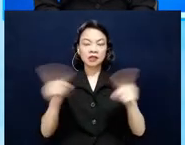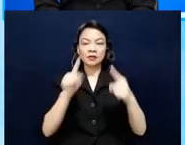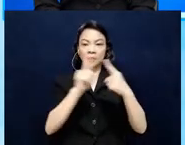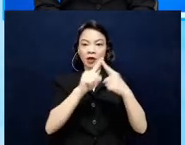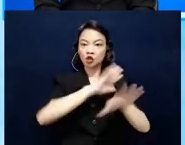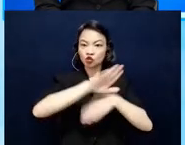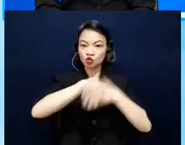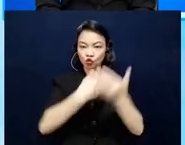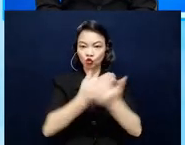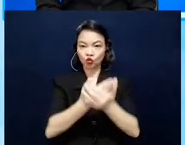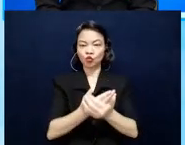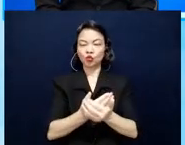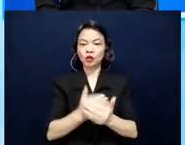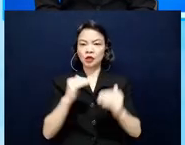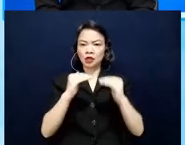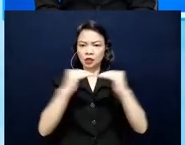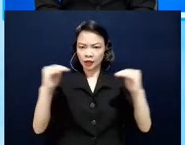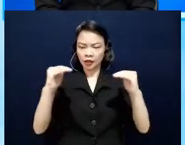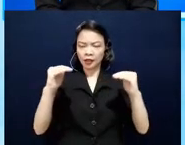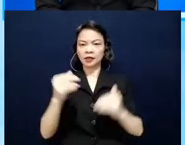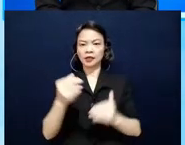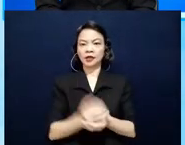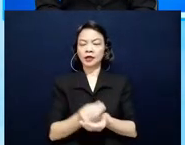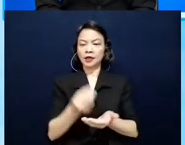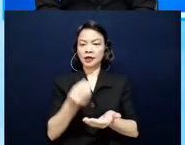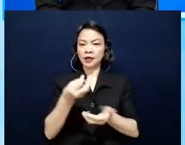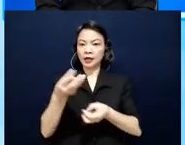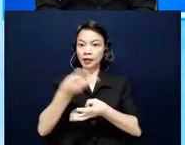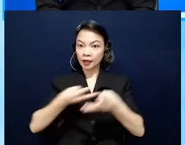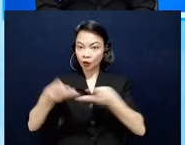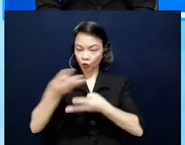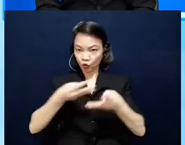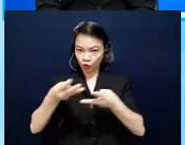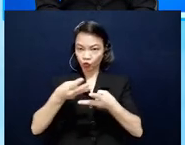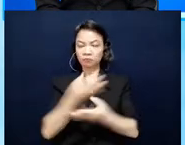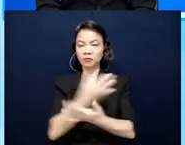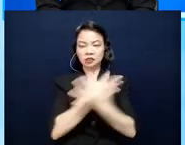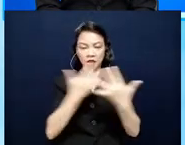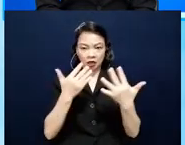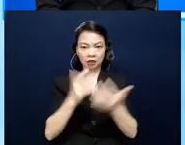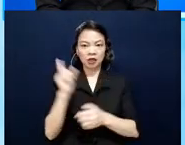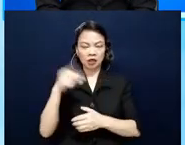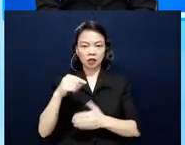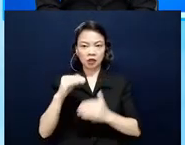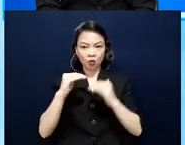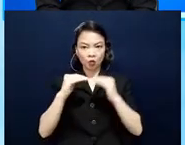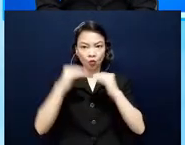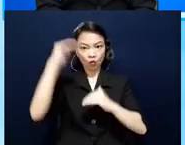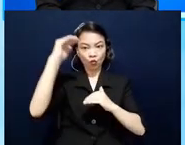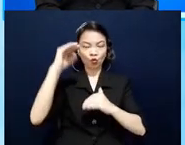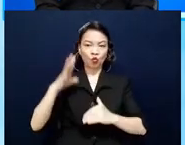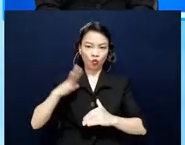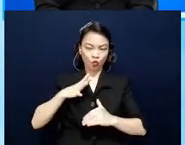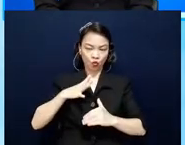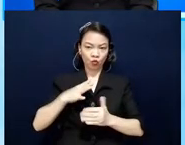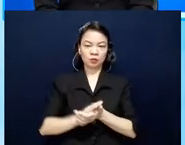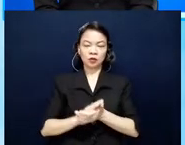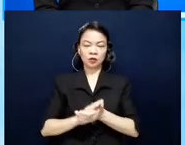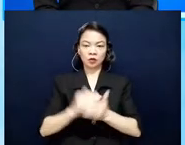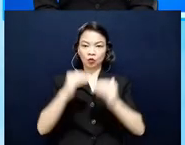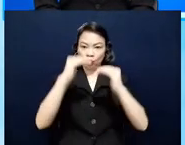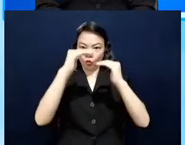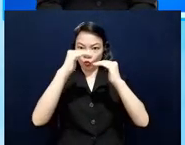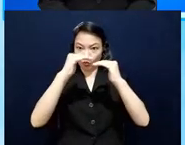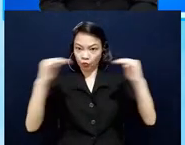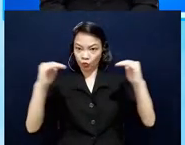tingkat ekonomi masyarakat, baik dari menengah ke atas, tetapi juga banyak sekali yang terjadi pada kelompok menengah bawah.